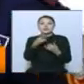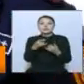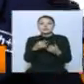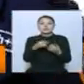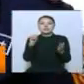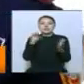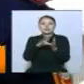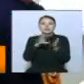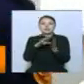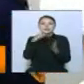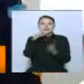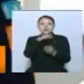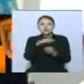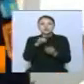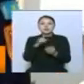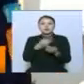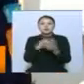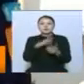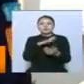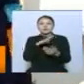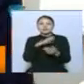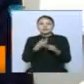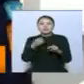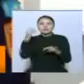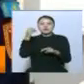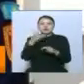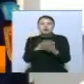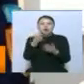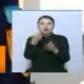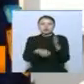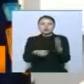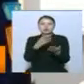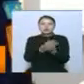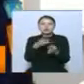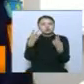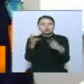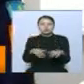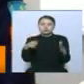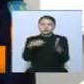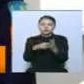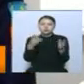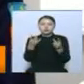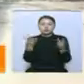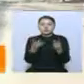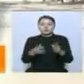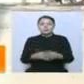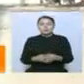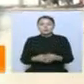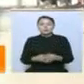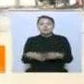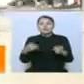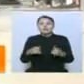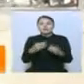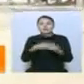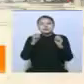электро тоғын үнемдейін деп айырып қоятындар да болады. Ондай да жаңа оқиғалар кездесіп жатыр. Мамандар